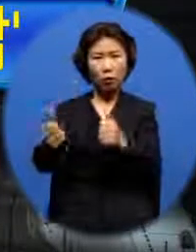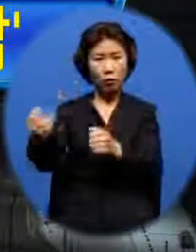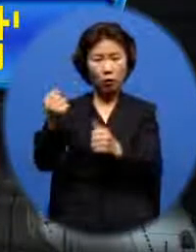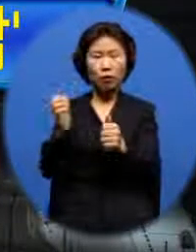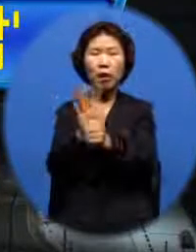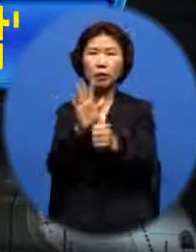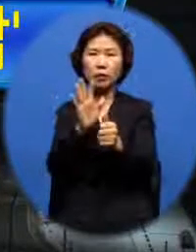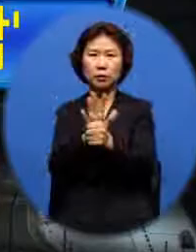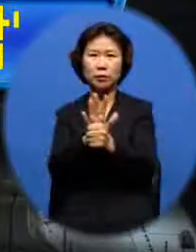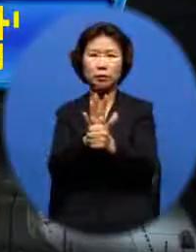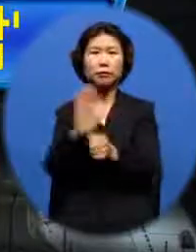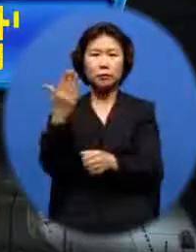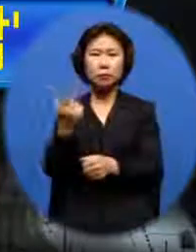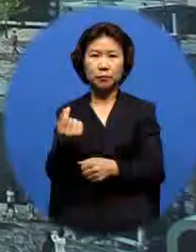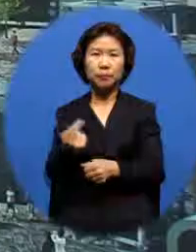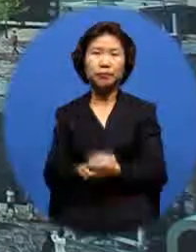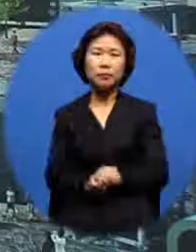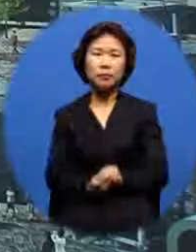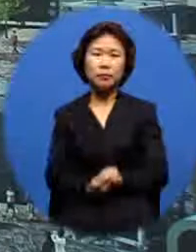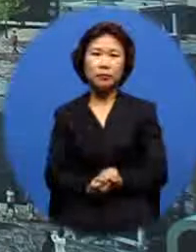될 전망입니다.